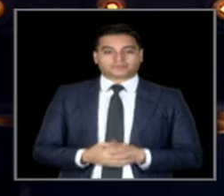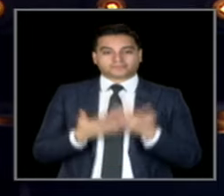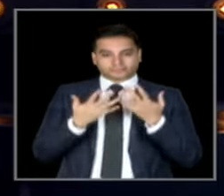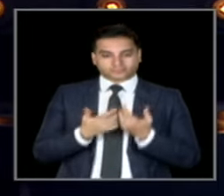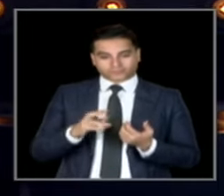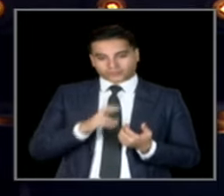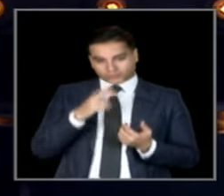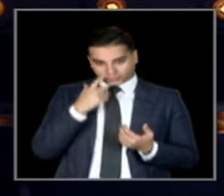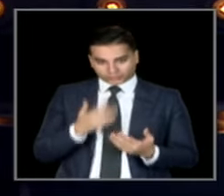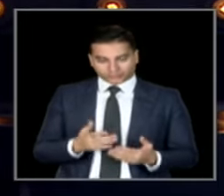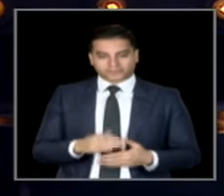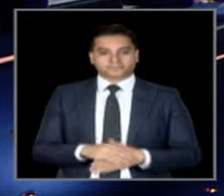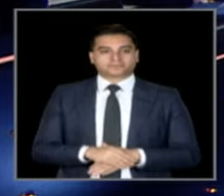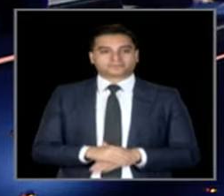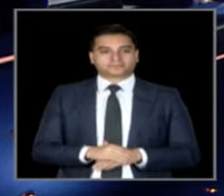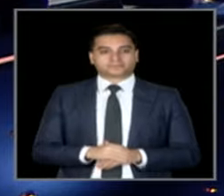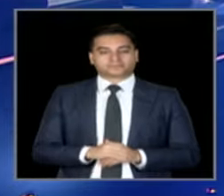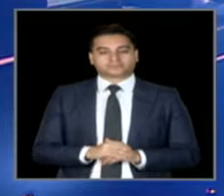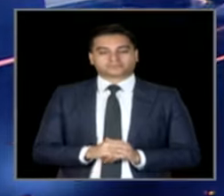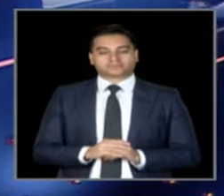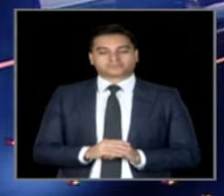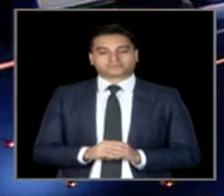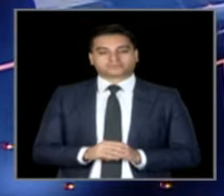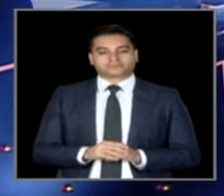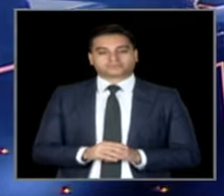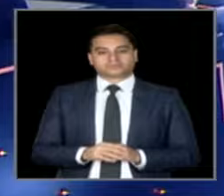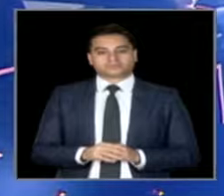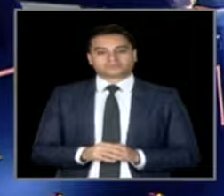قدرة ذهنية، والسؤال هو